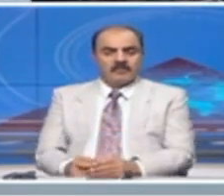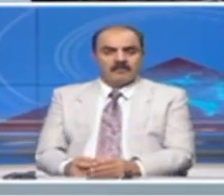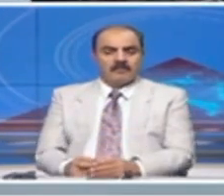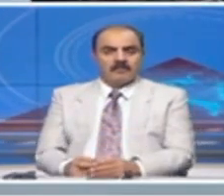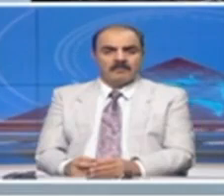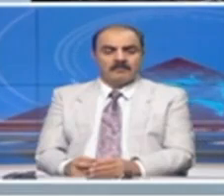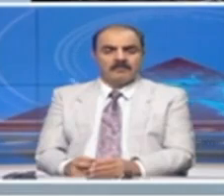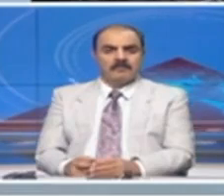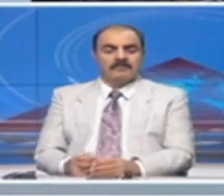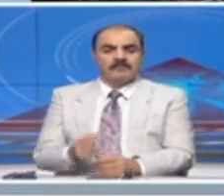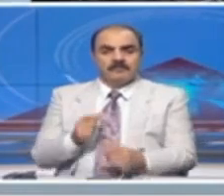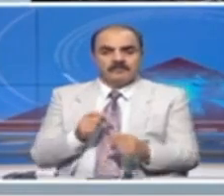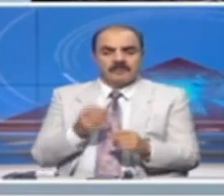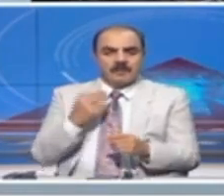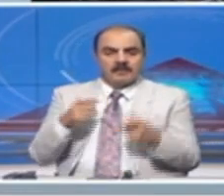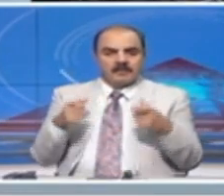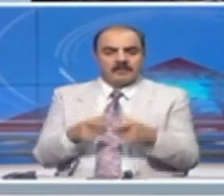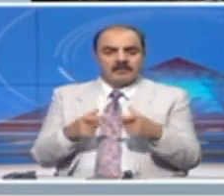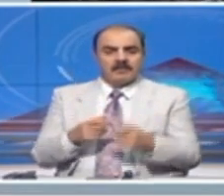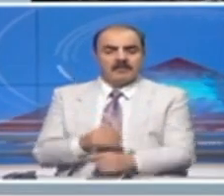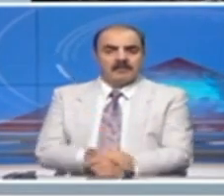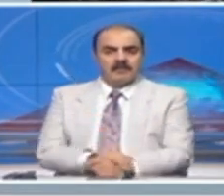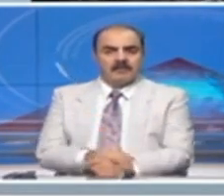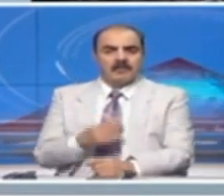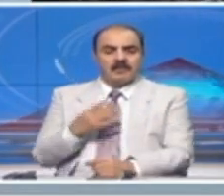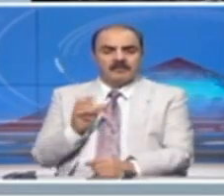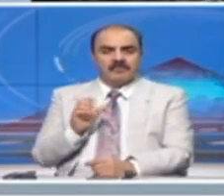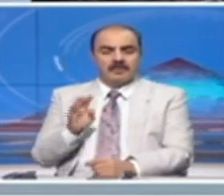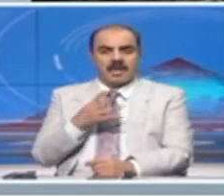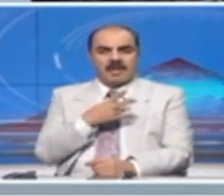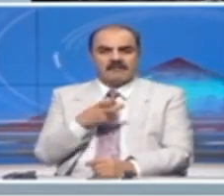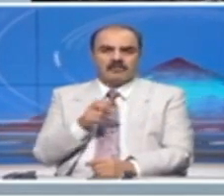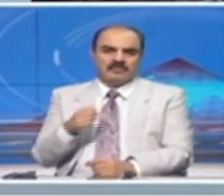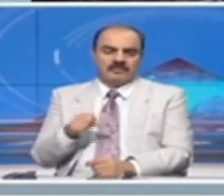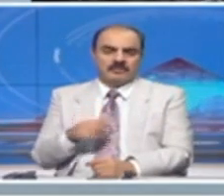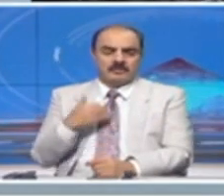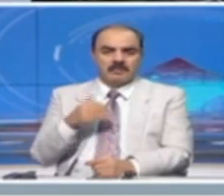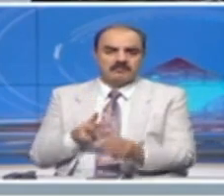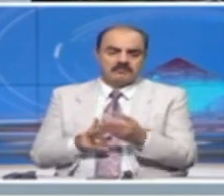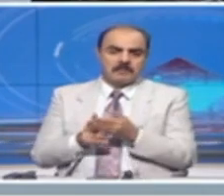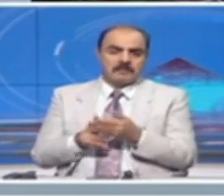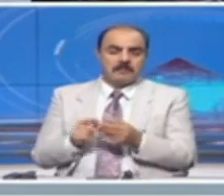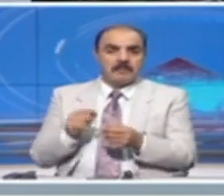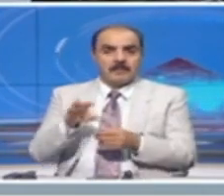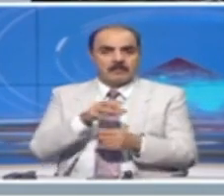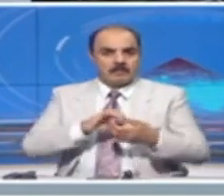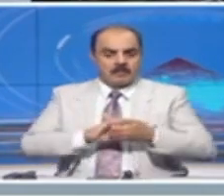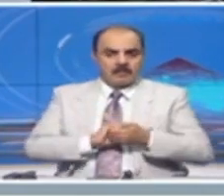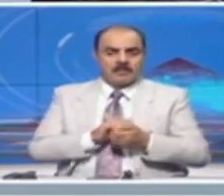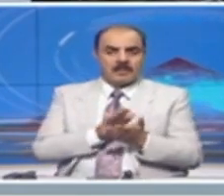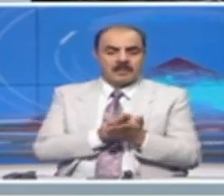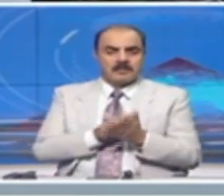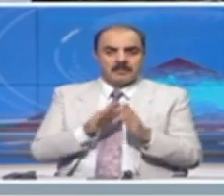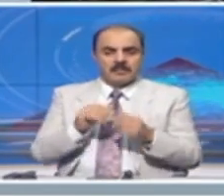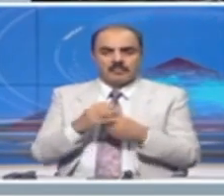الاجتماعات كانت منتظمة قبل أبريل 2019، وكانت تضم المجموعة كل من الجزائر